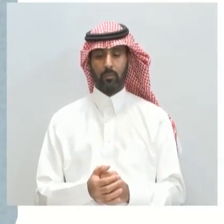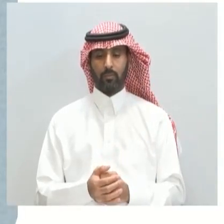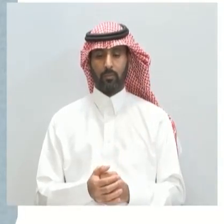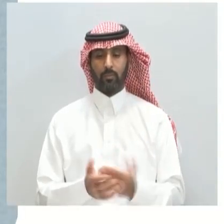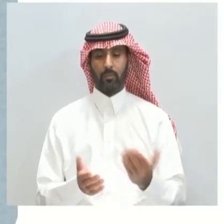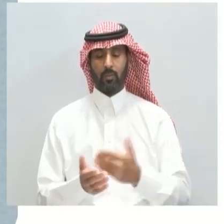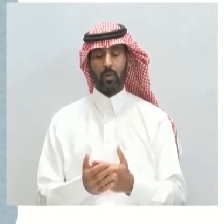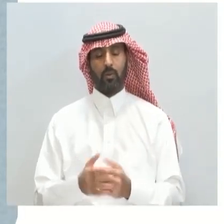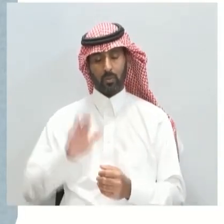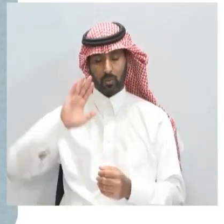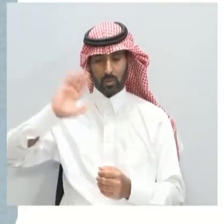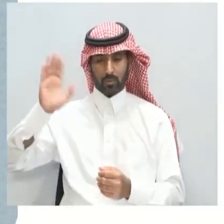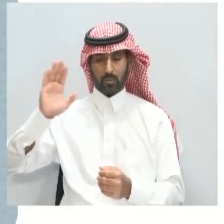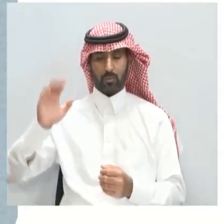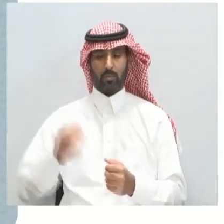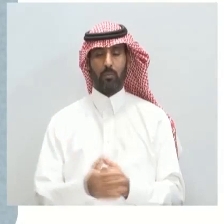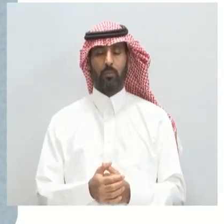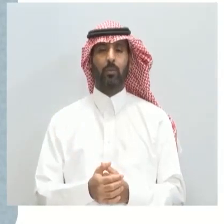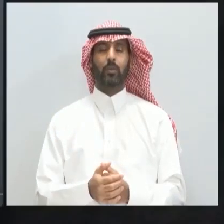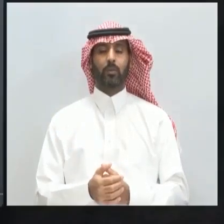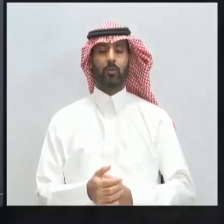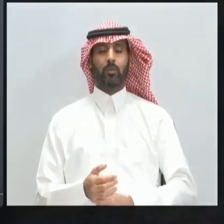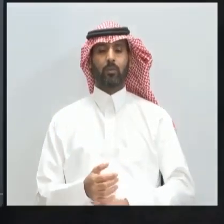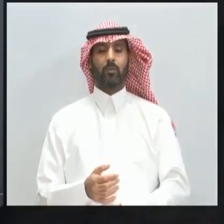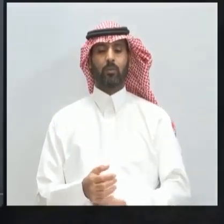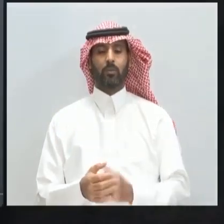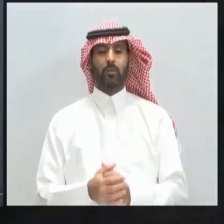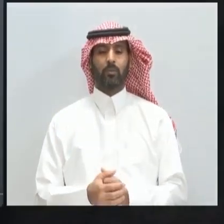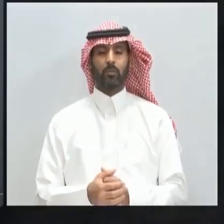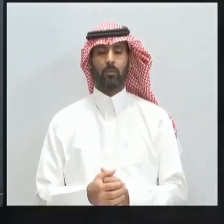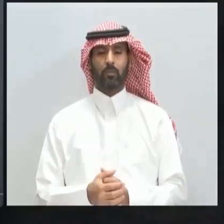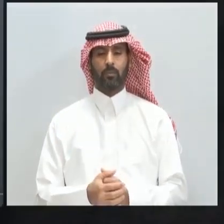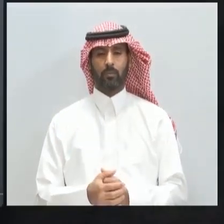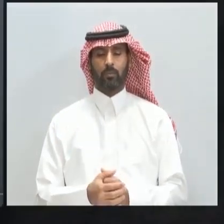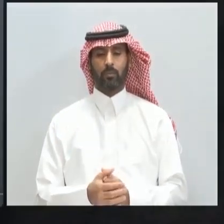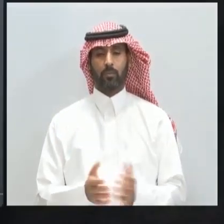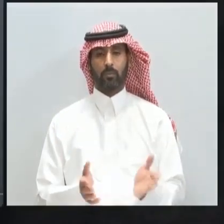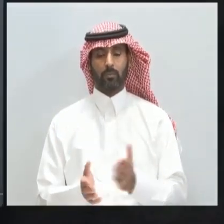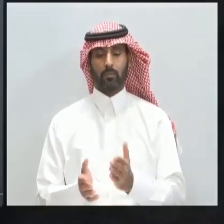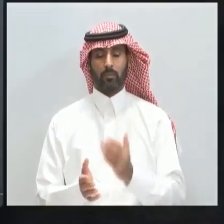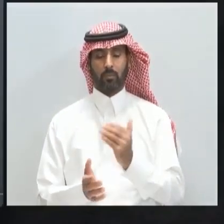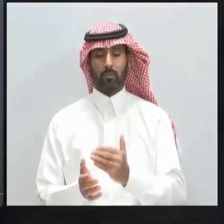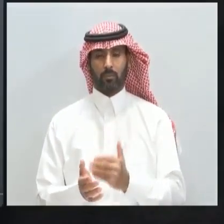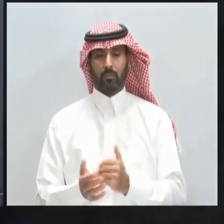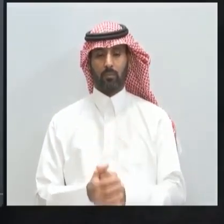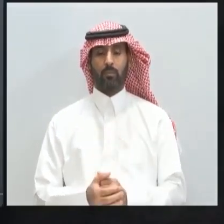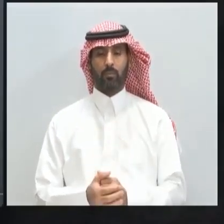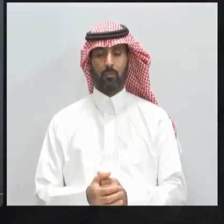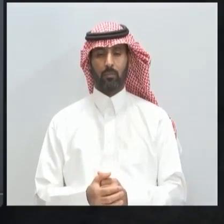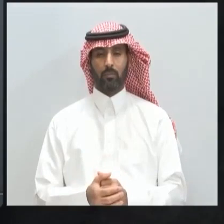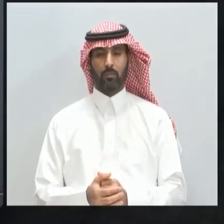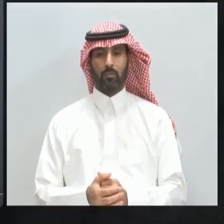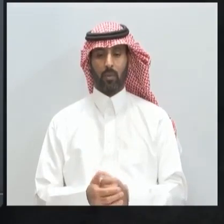التوفيق والسداد والهدايه والرشاد قد اتينا على تلكم مباد العشره في هذا العلم فارجعوا اليها